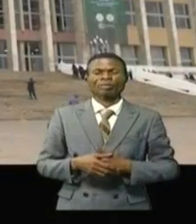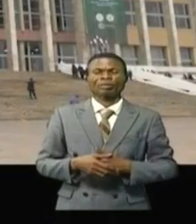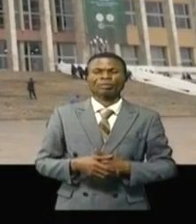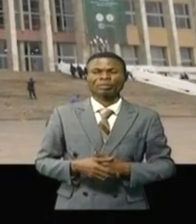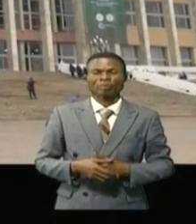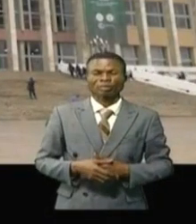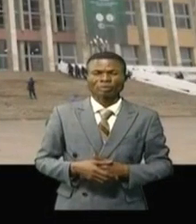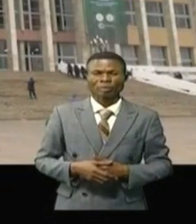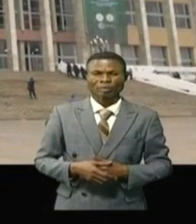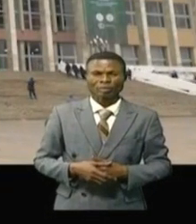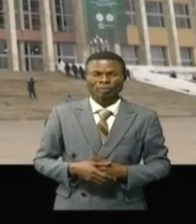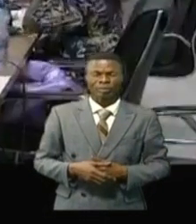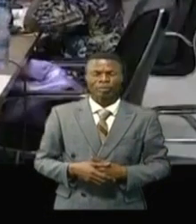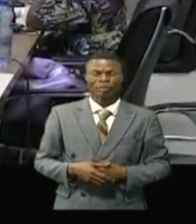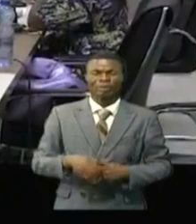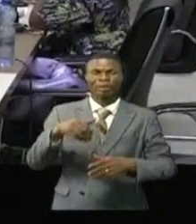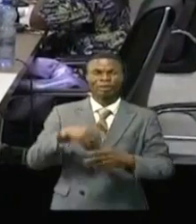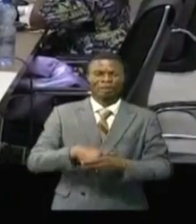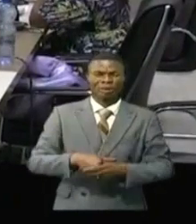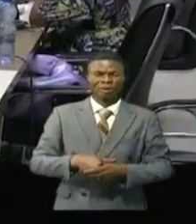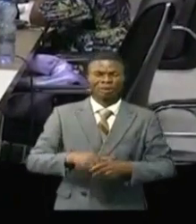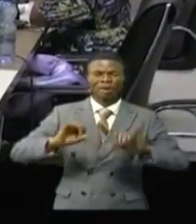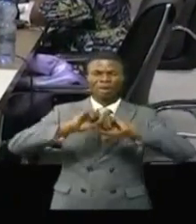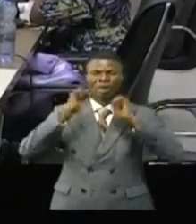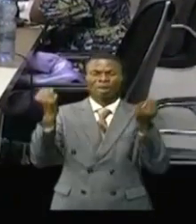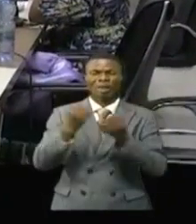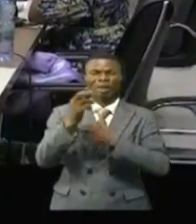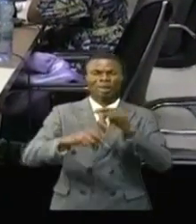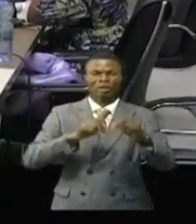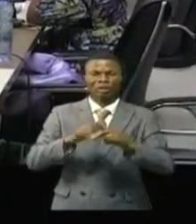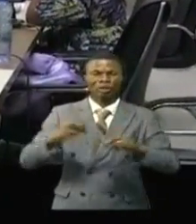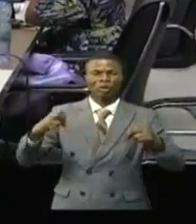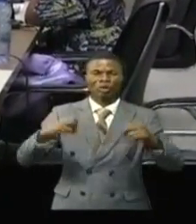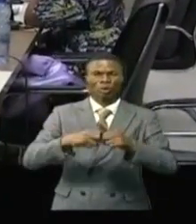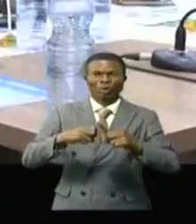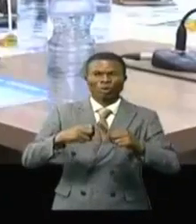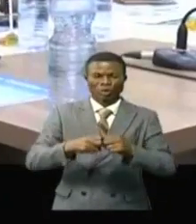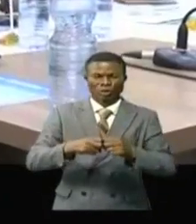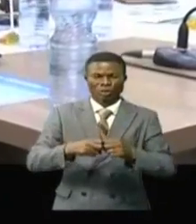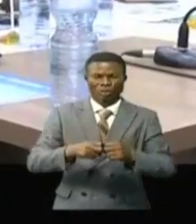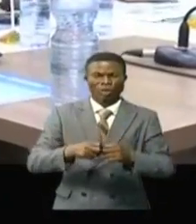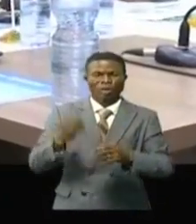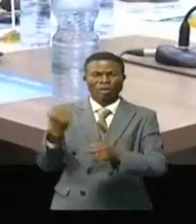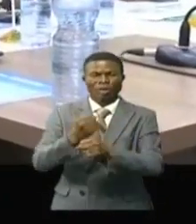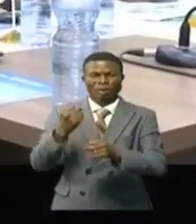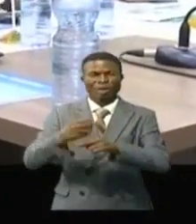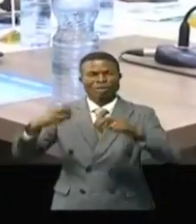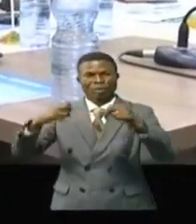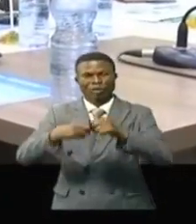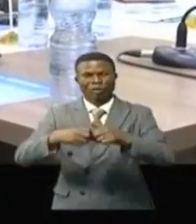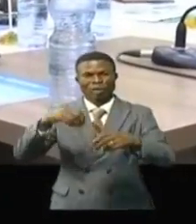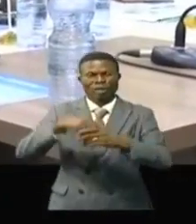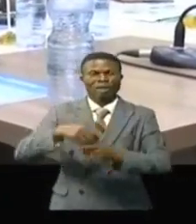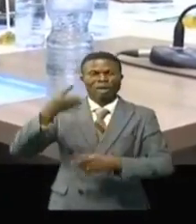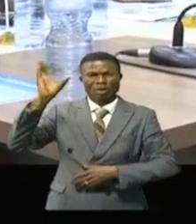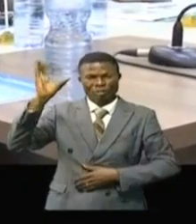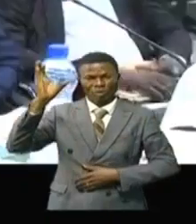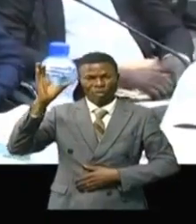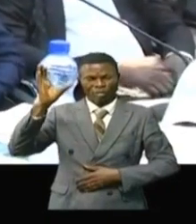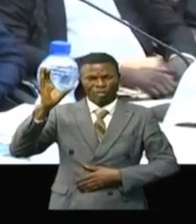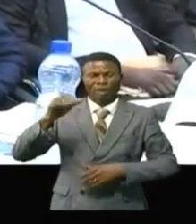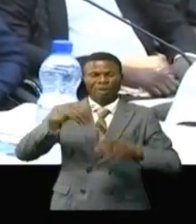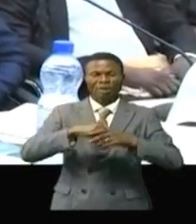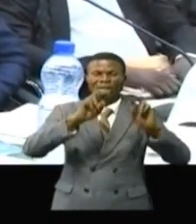Le gouvernement congolais, à travers l'Agence nationale de l'électrification et des services énergétiques au milieu rural et